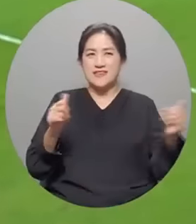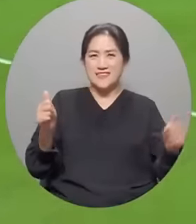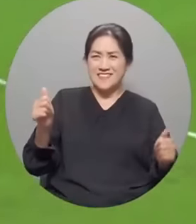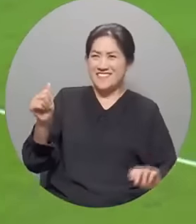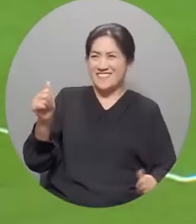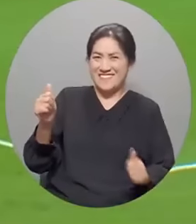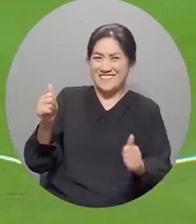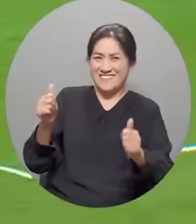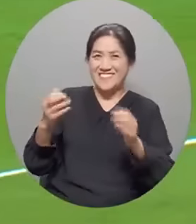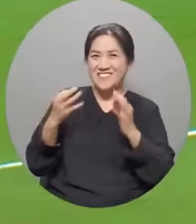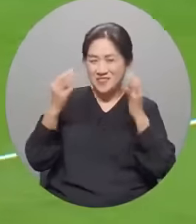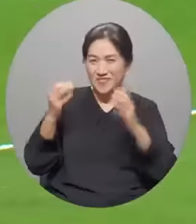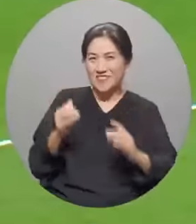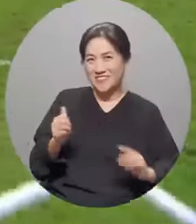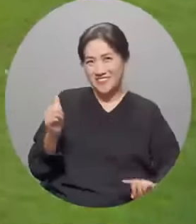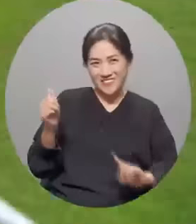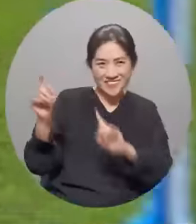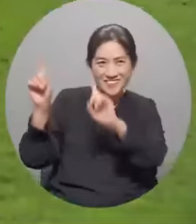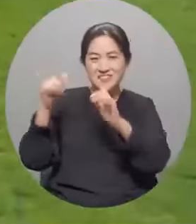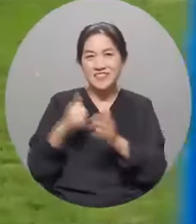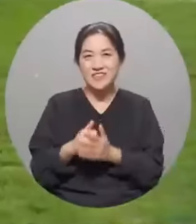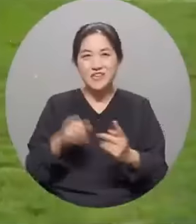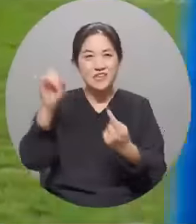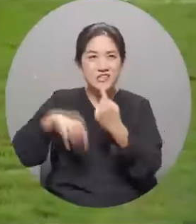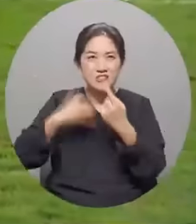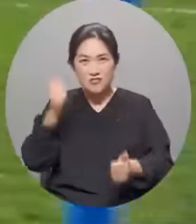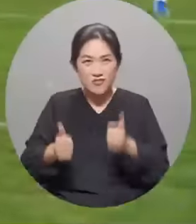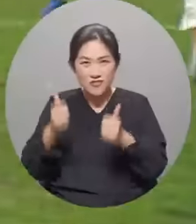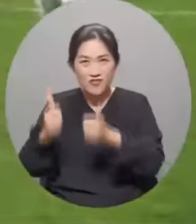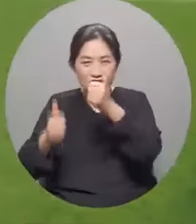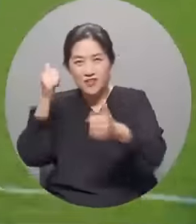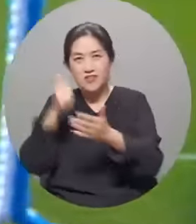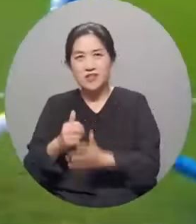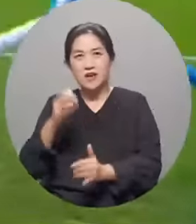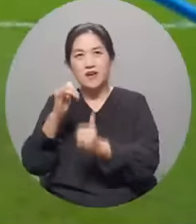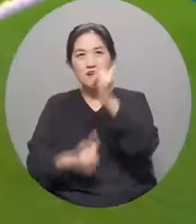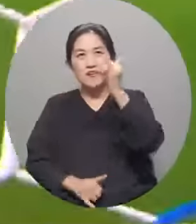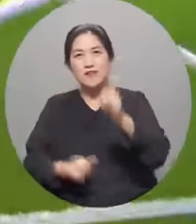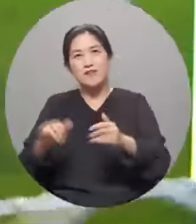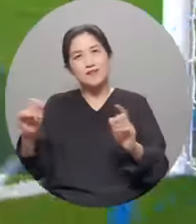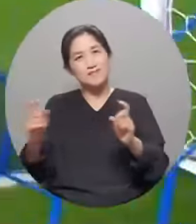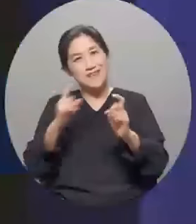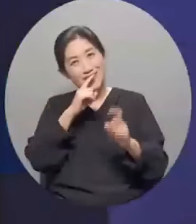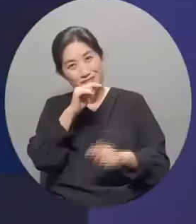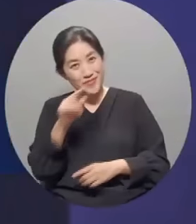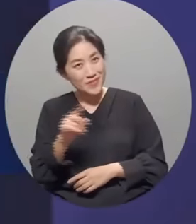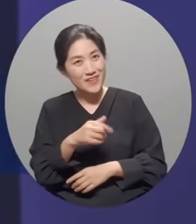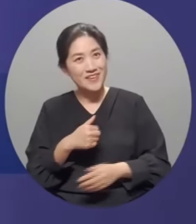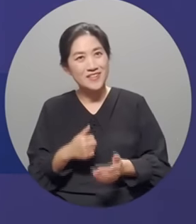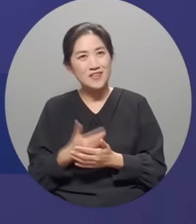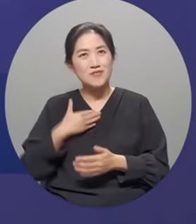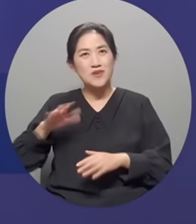바뀌었습니다. 여기에 막바지 선두 경쟁을 앞두고는 이른바 역사 논쟁까지 더해졌습니다. 우리